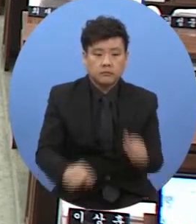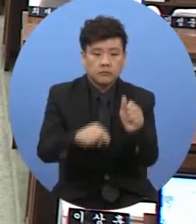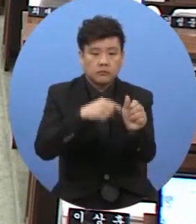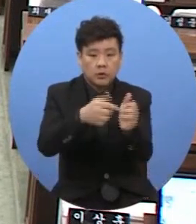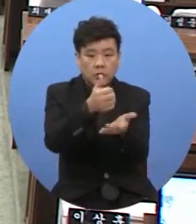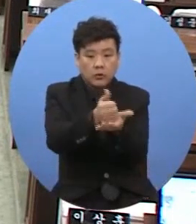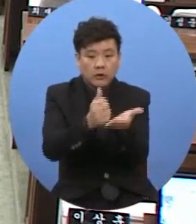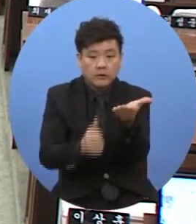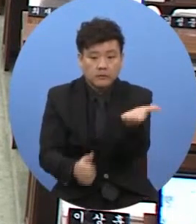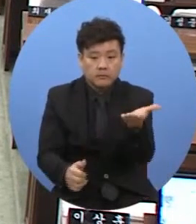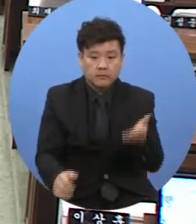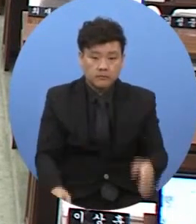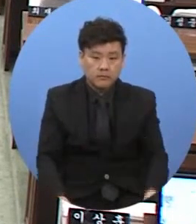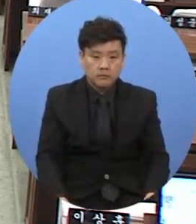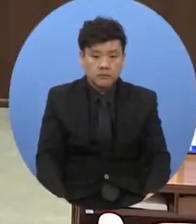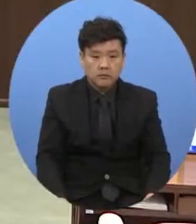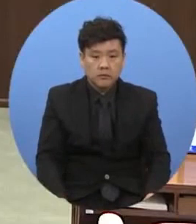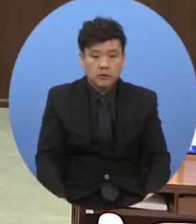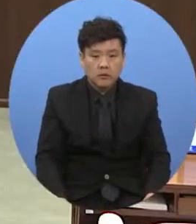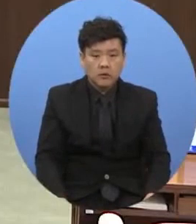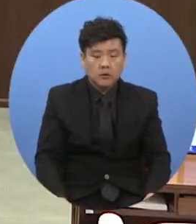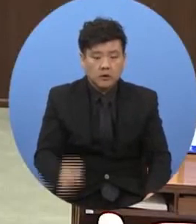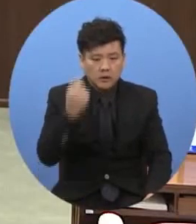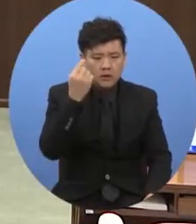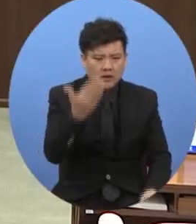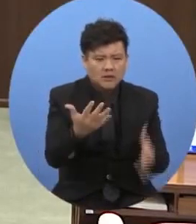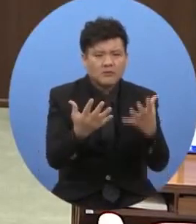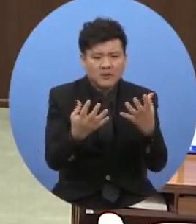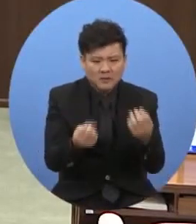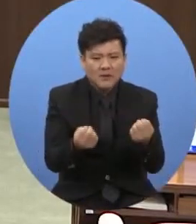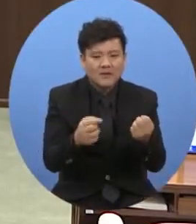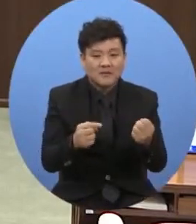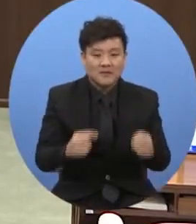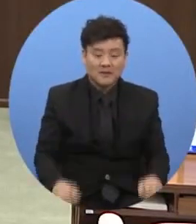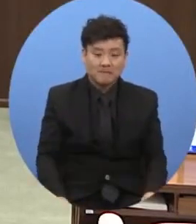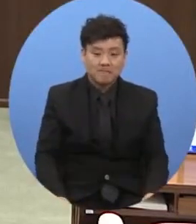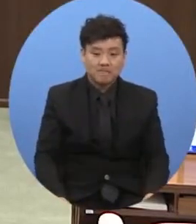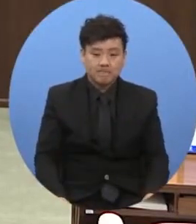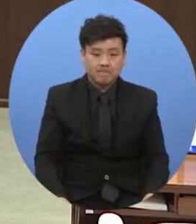교육감님, 현안이 되게 많은데요. 오늘도 이제 여러 주제가 나왔고요.